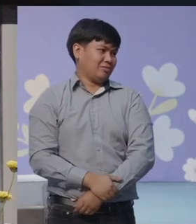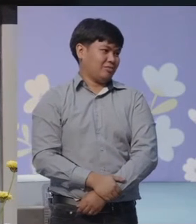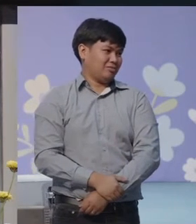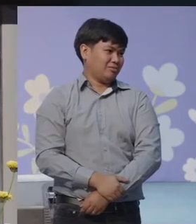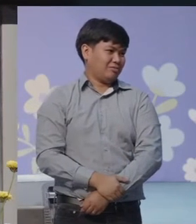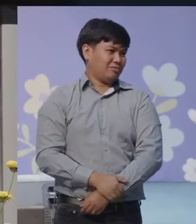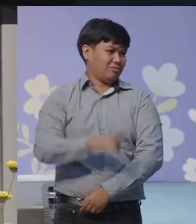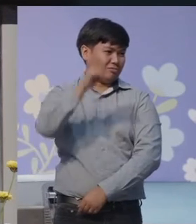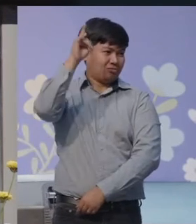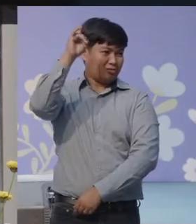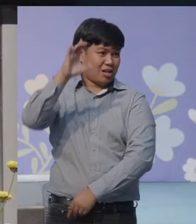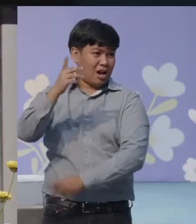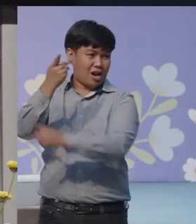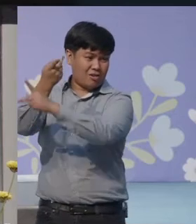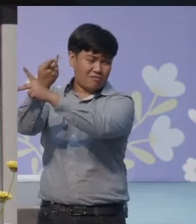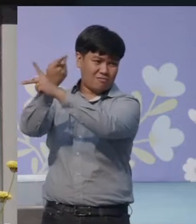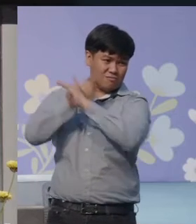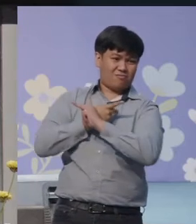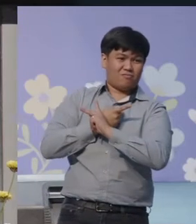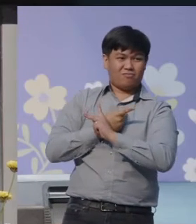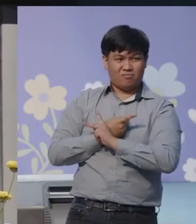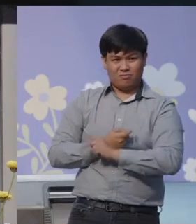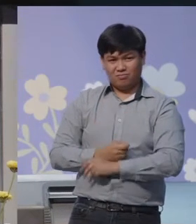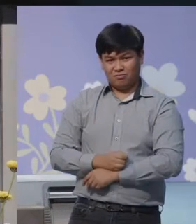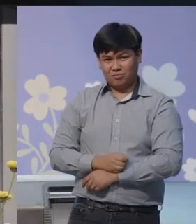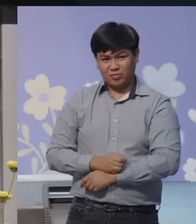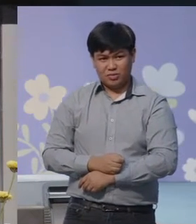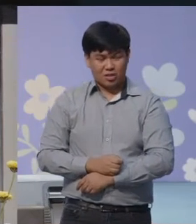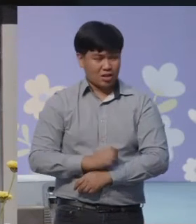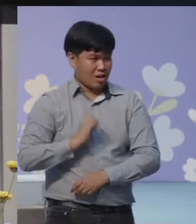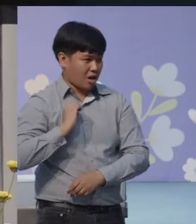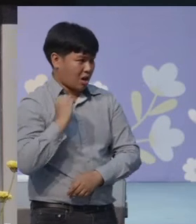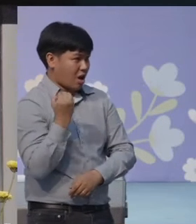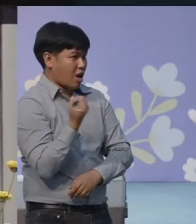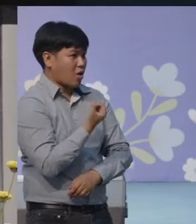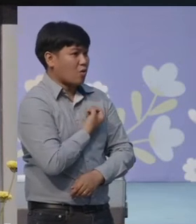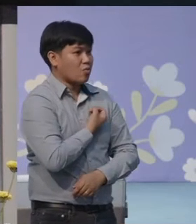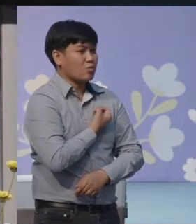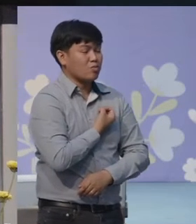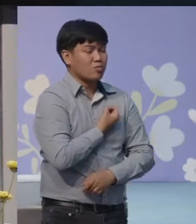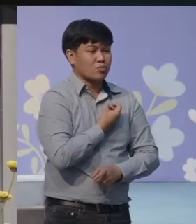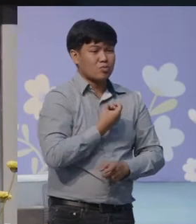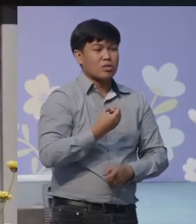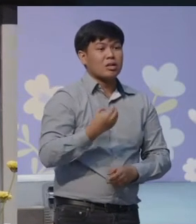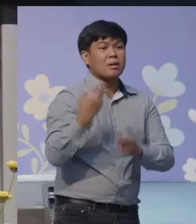Sa panahon na sila ay nasa ating poder,